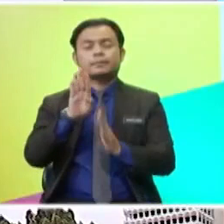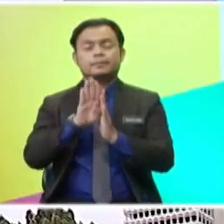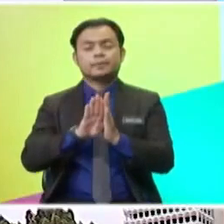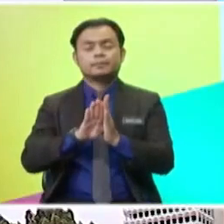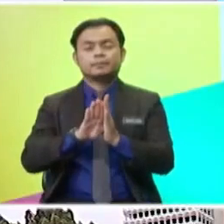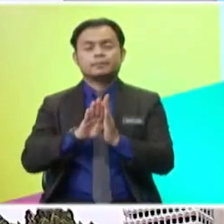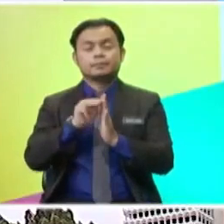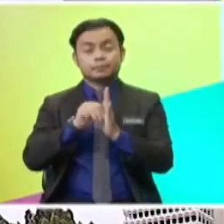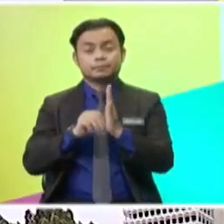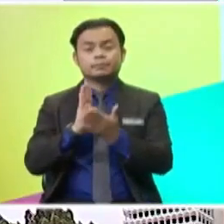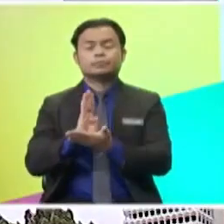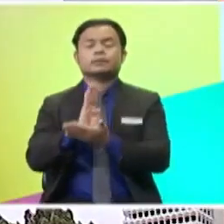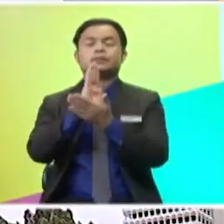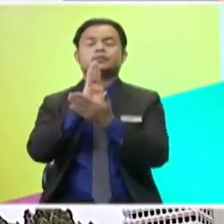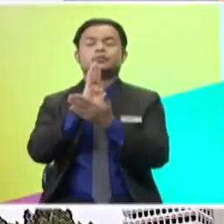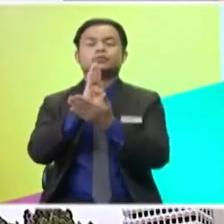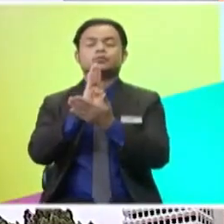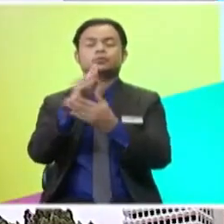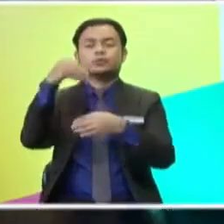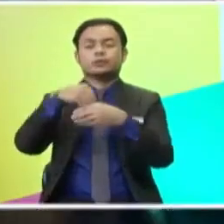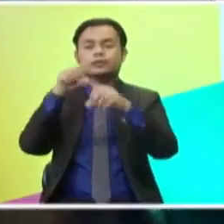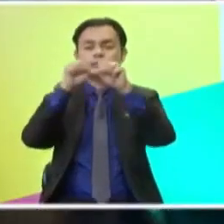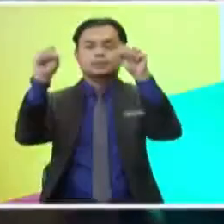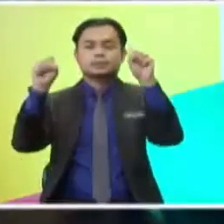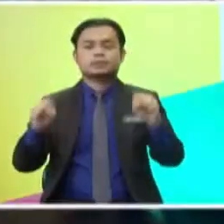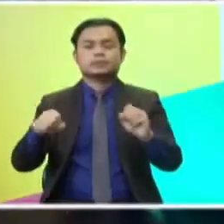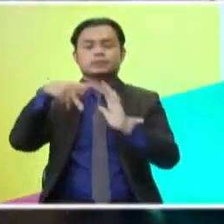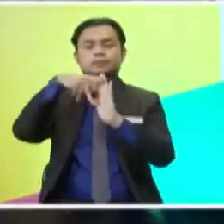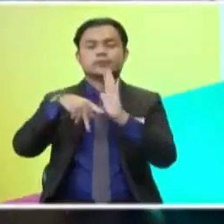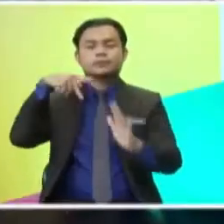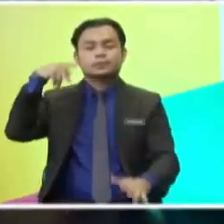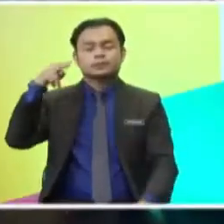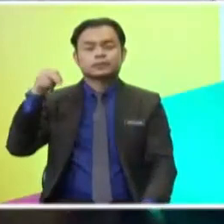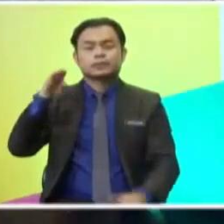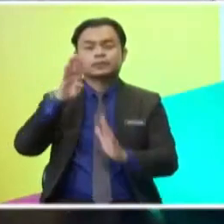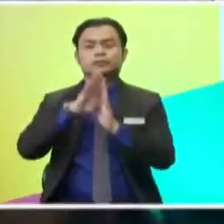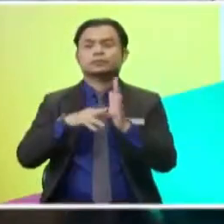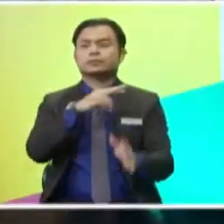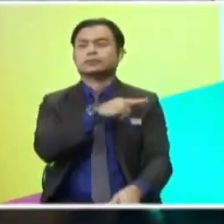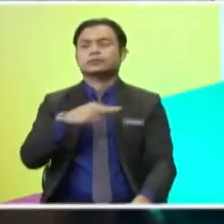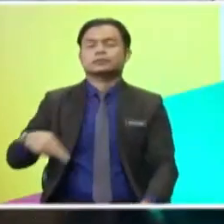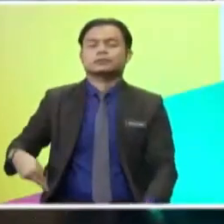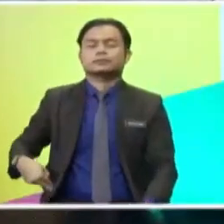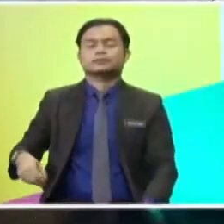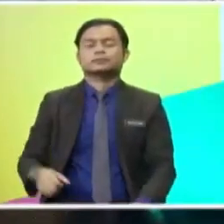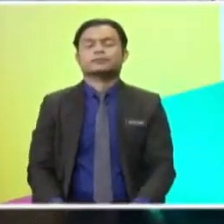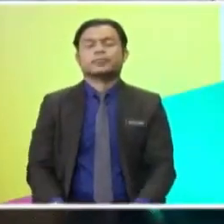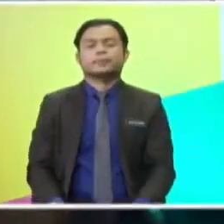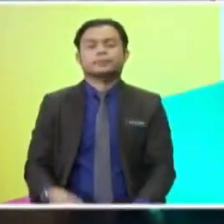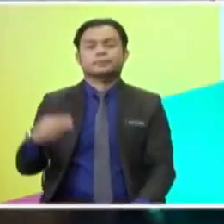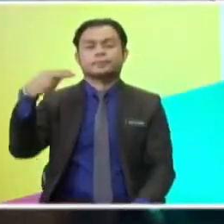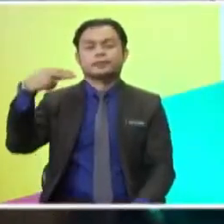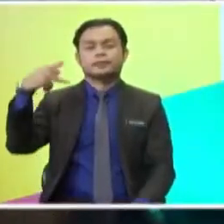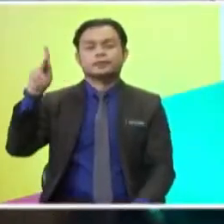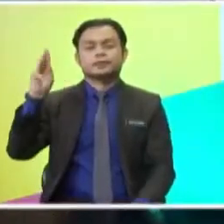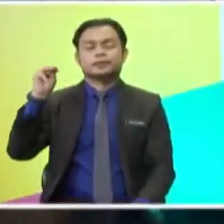memberi keutuhan kepada sistem pemerintahan beraja, terutamanya di zaman Kesultanan Melayu Melaka. Okay, apa itu HKM dan